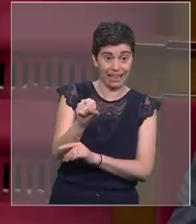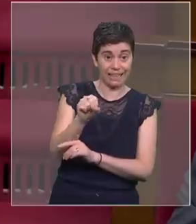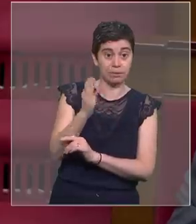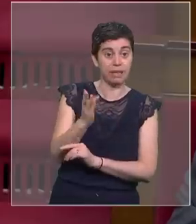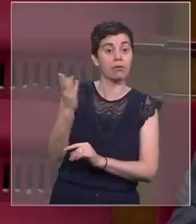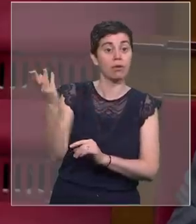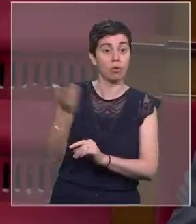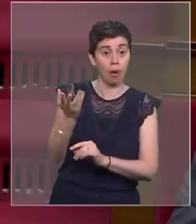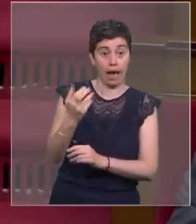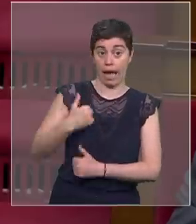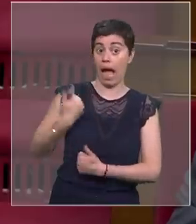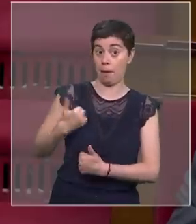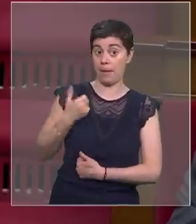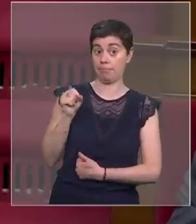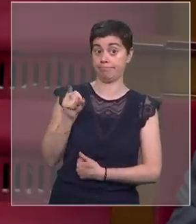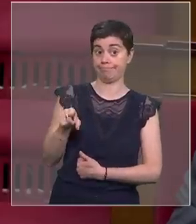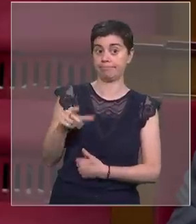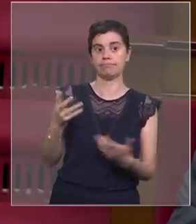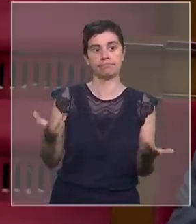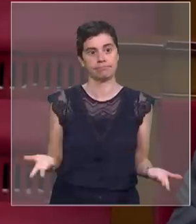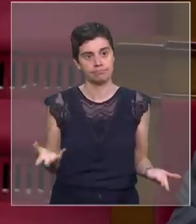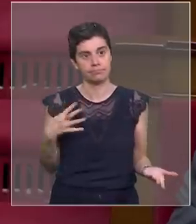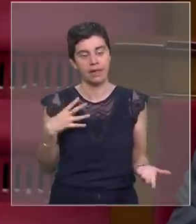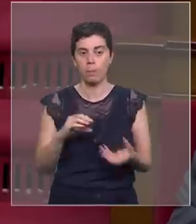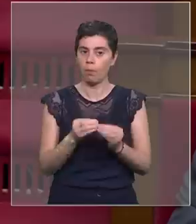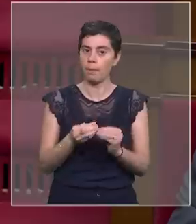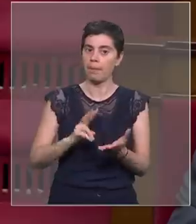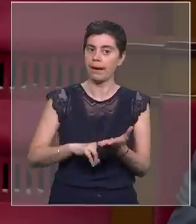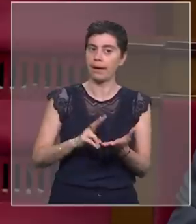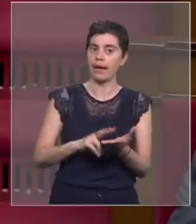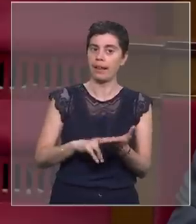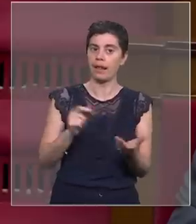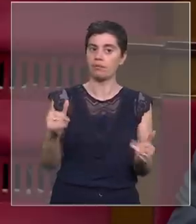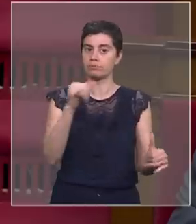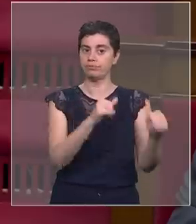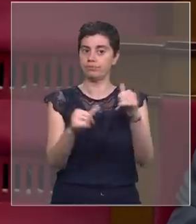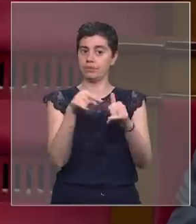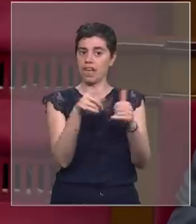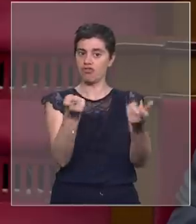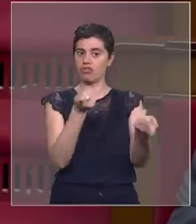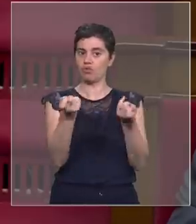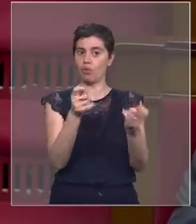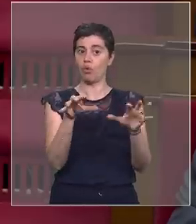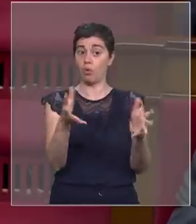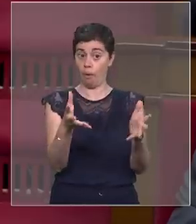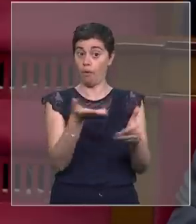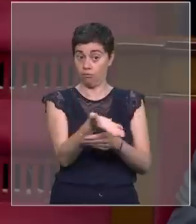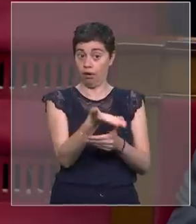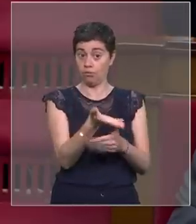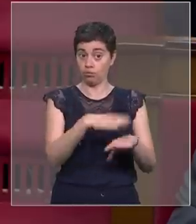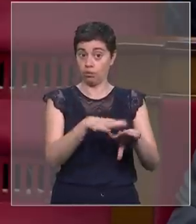sont ceux de l'armée. Cela pose un problème réel de gestion de la circulation aérienne en Polynésie,